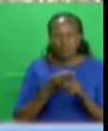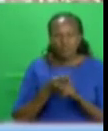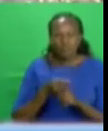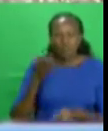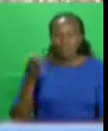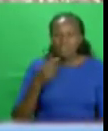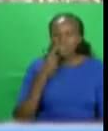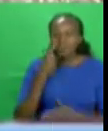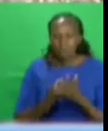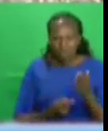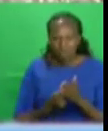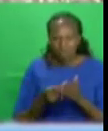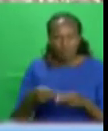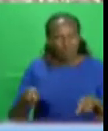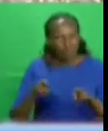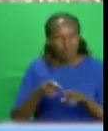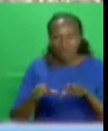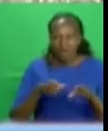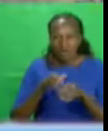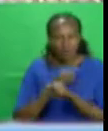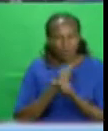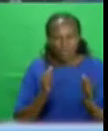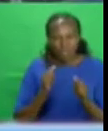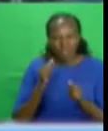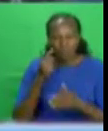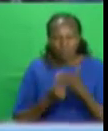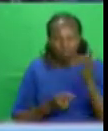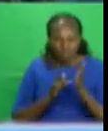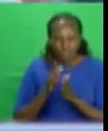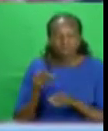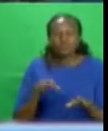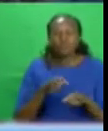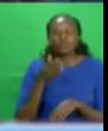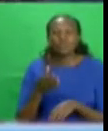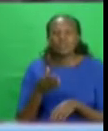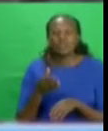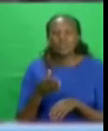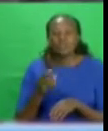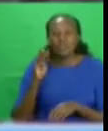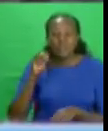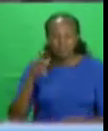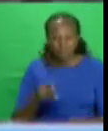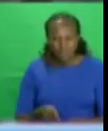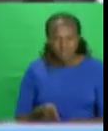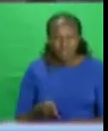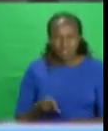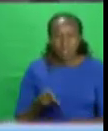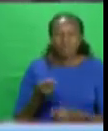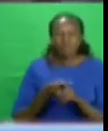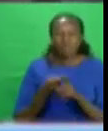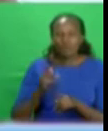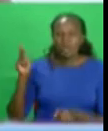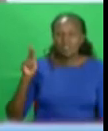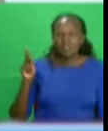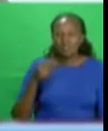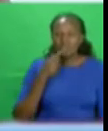were saying you have done what we sent you to do. Mbunge wa eneo la Kajiado Magharibi Moses Sakuda amesema kuwa waziri